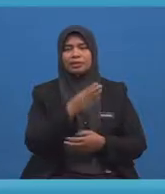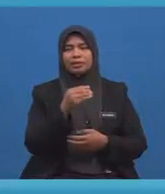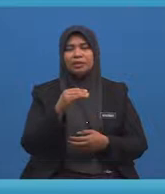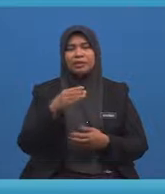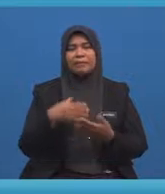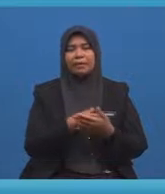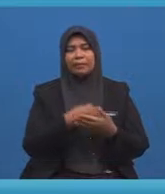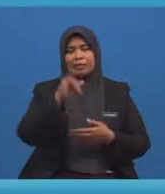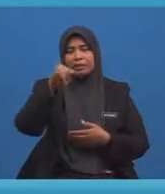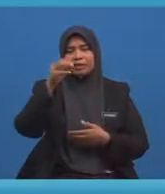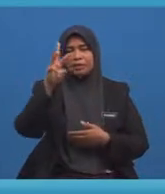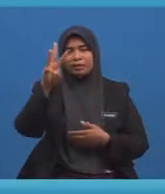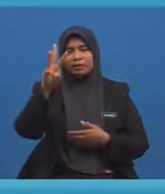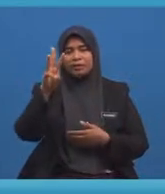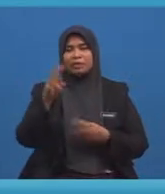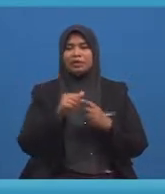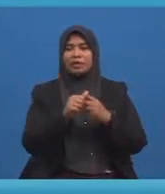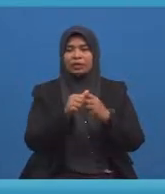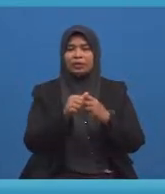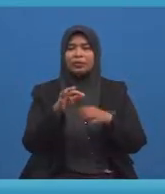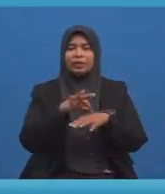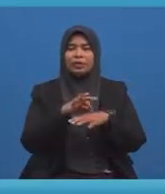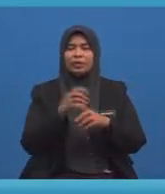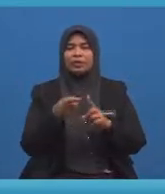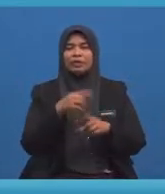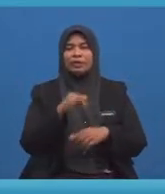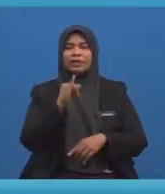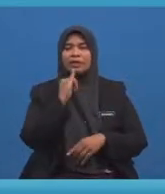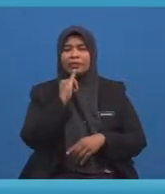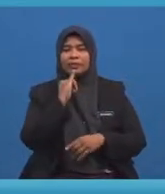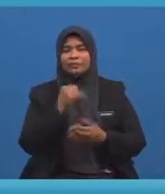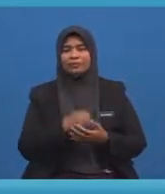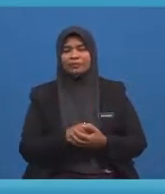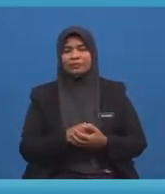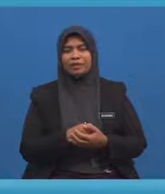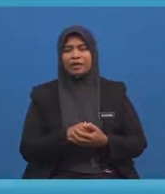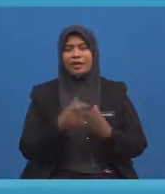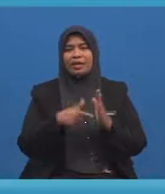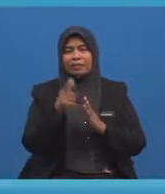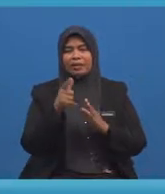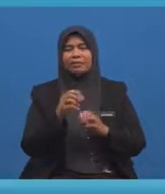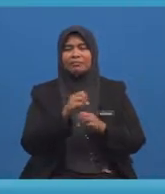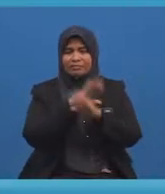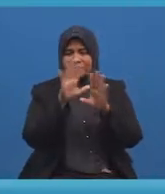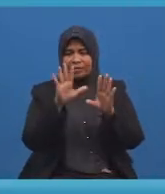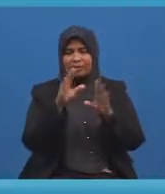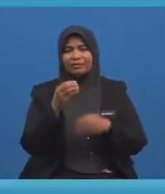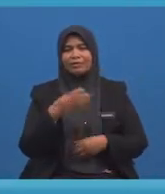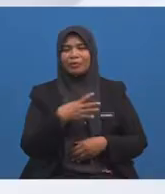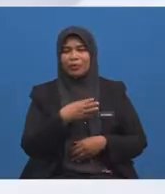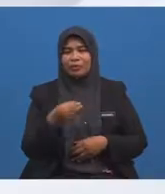Manakala baby JW mewarisi kulit daripada ibunya, dia lebih cerah.